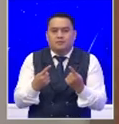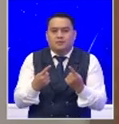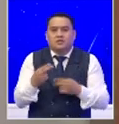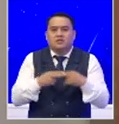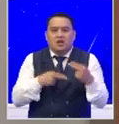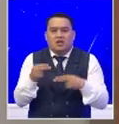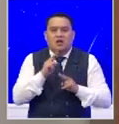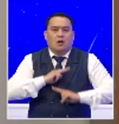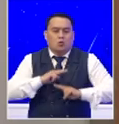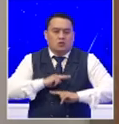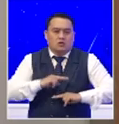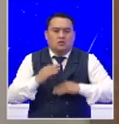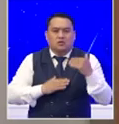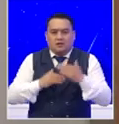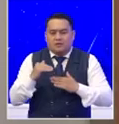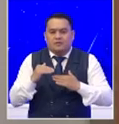строительных работ. Ну,